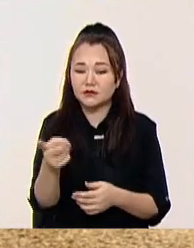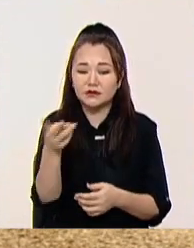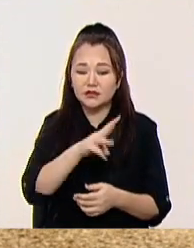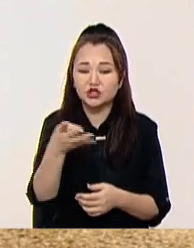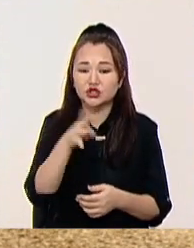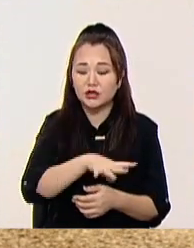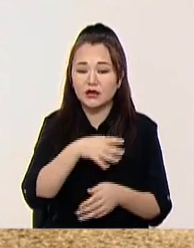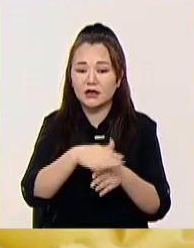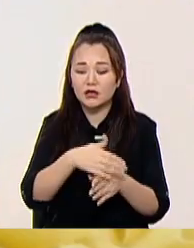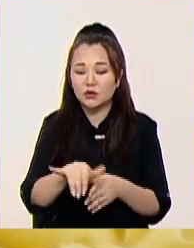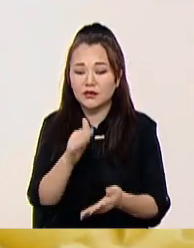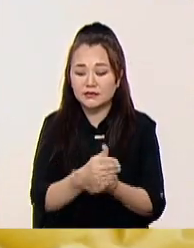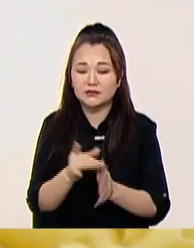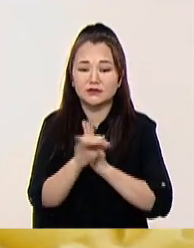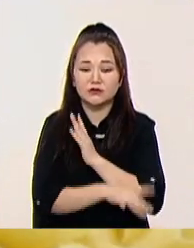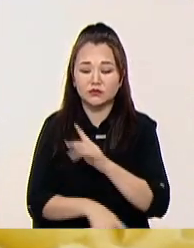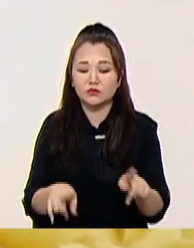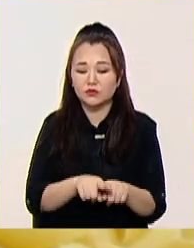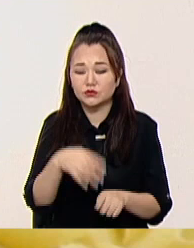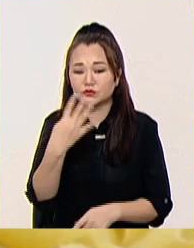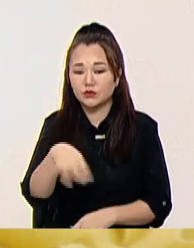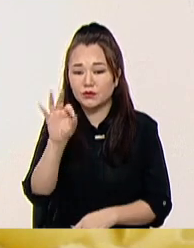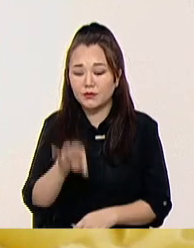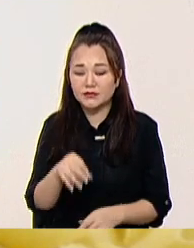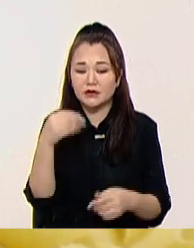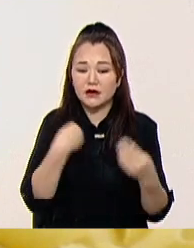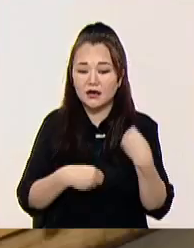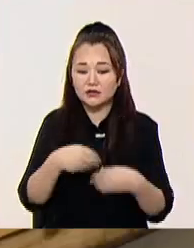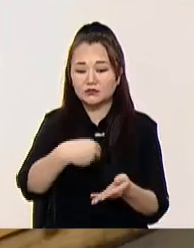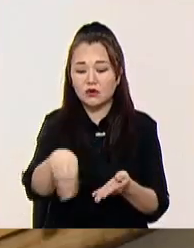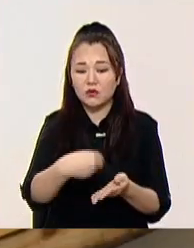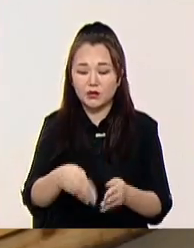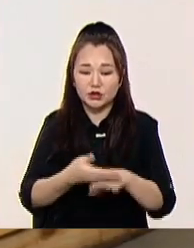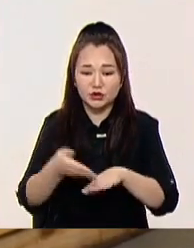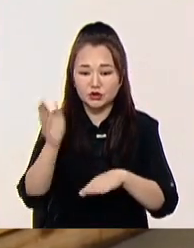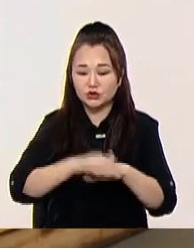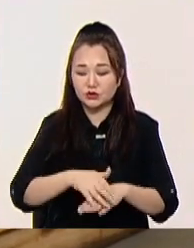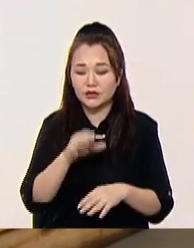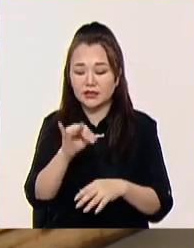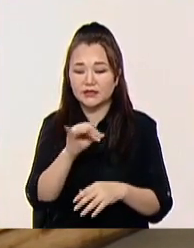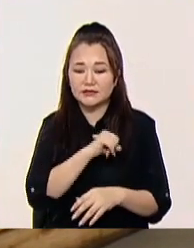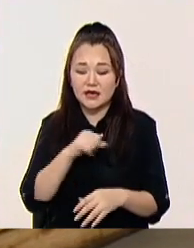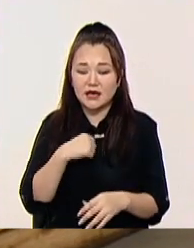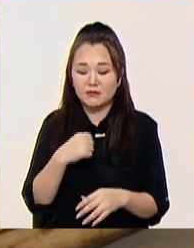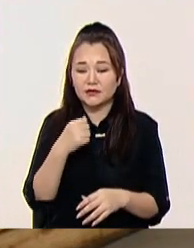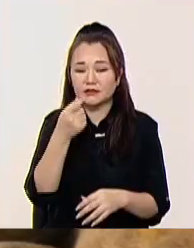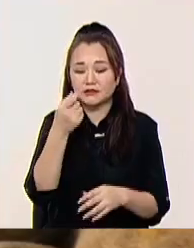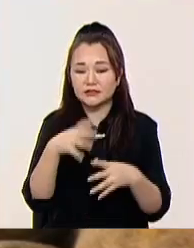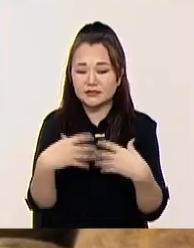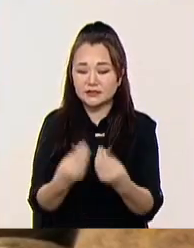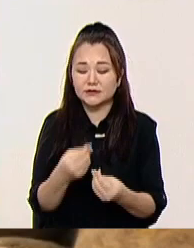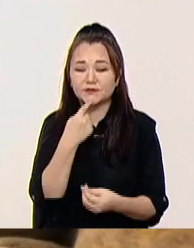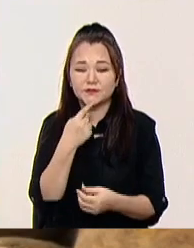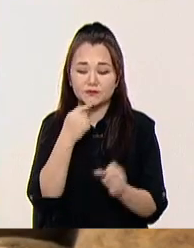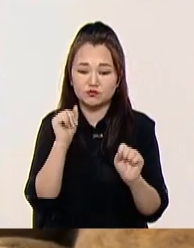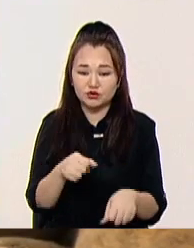бар. Смайылов мұндай кедейлердің 40%-ын маусымдық киім сатып алуы қиынға соғатын қоғамның ең аз қамтылған топтарына жатқызуға болады